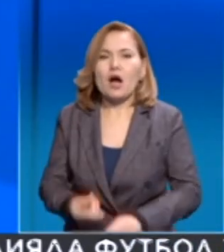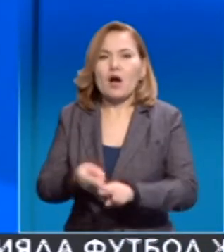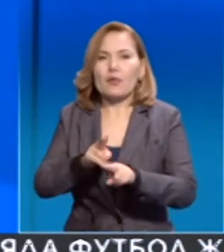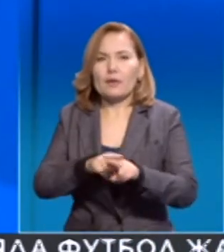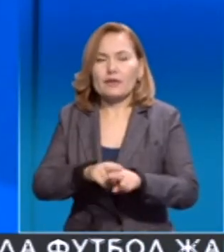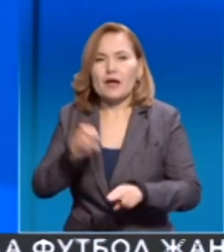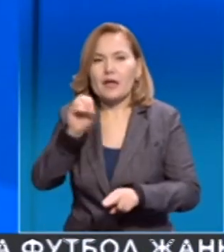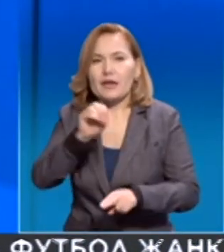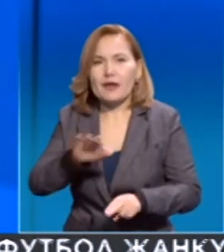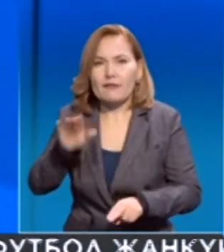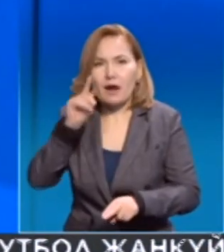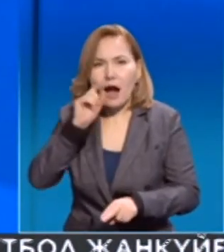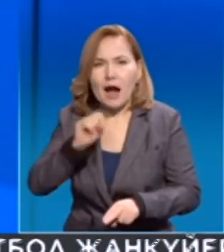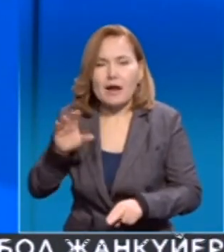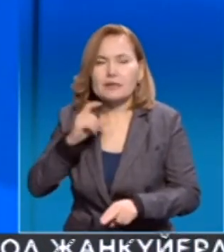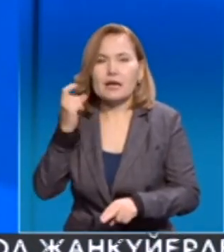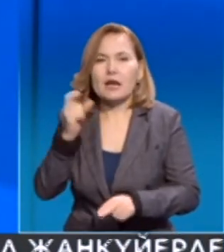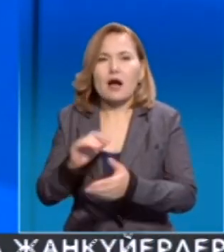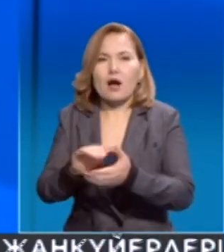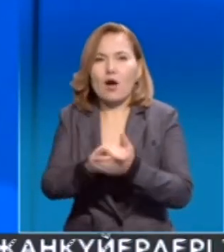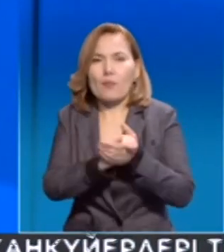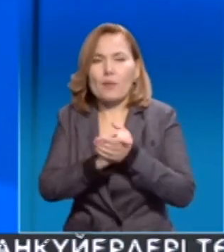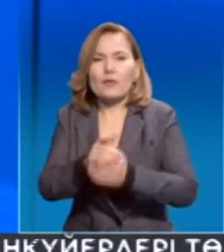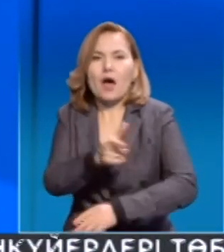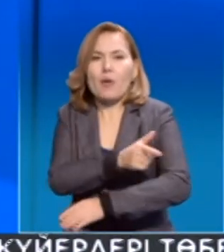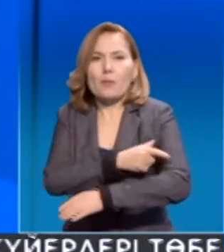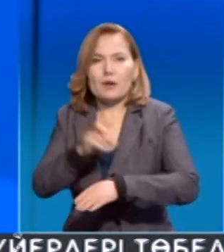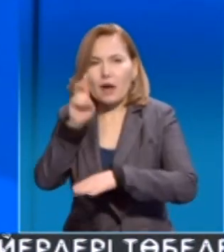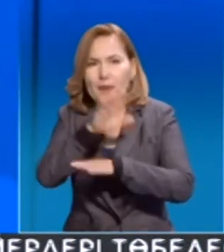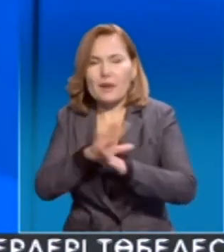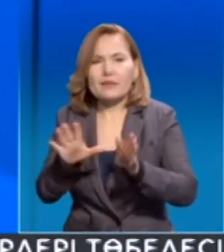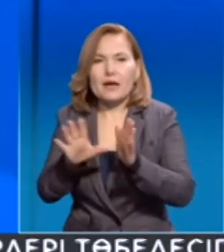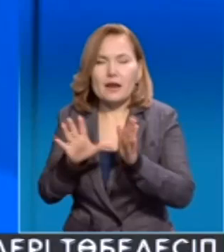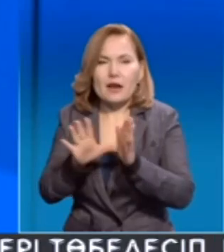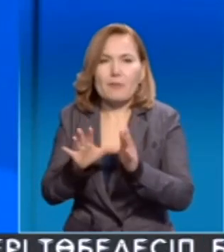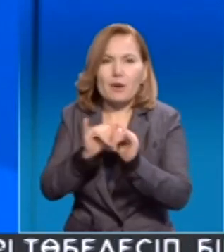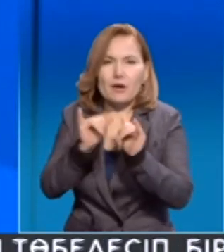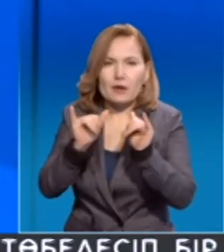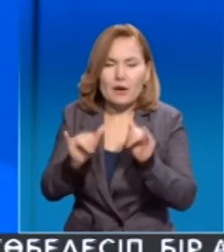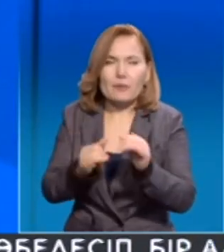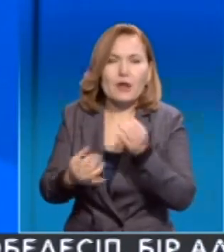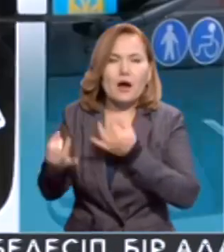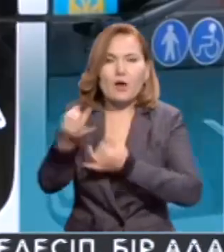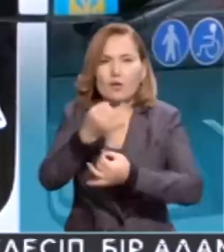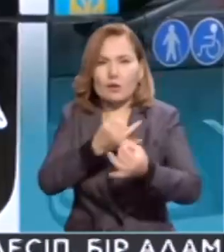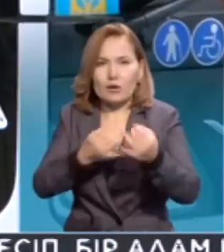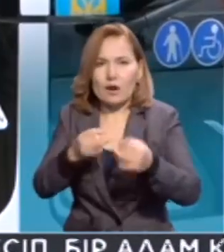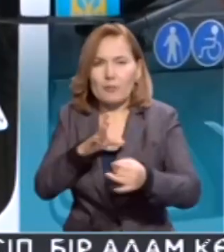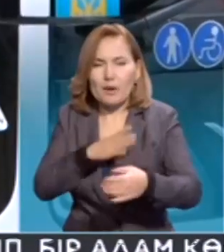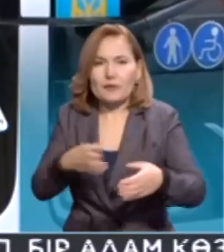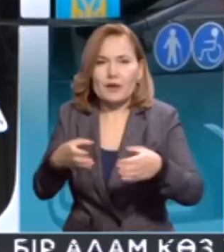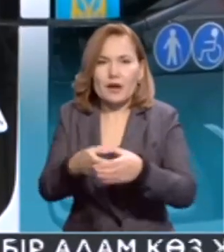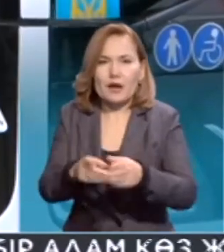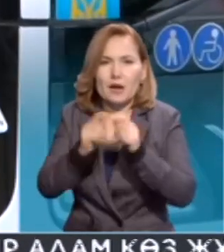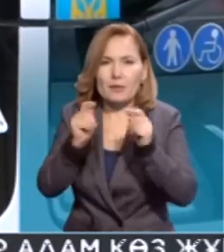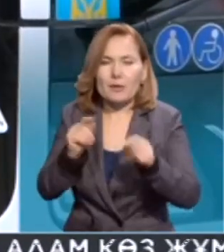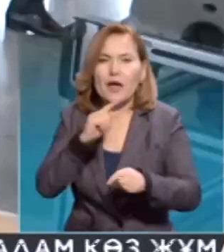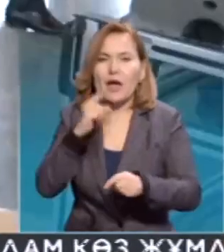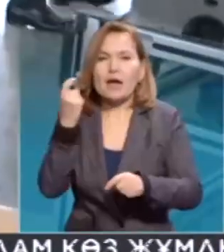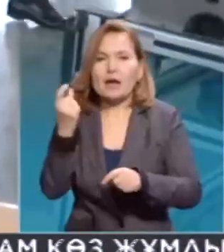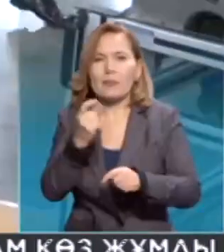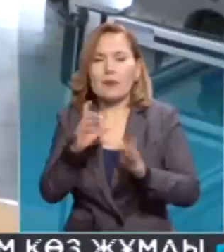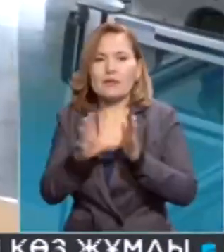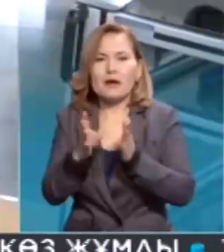Осы Еуразиялық экономикалық одаққа мүше мемлекеттердің энергетика саласындағы уәкілетті органы құрылды. Бұл экономиканы